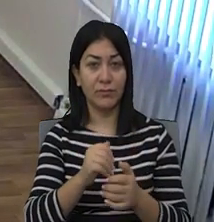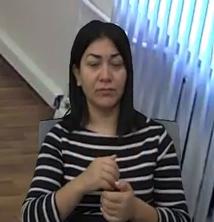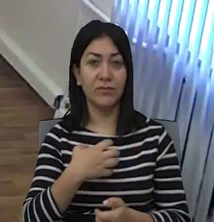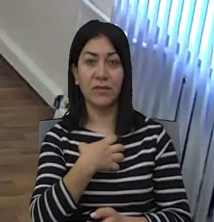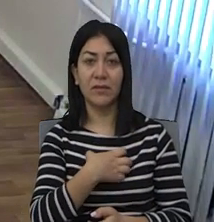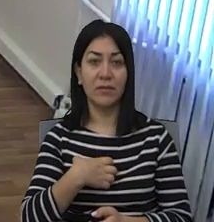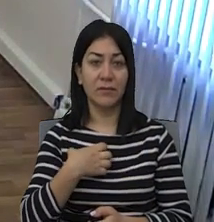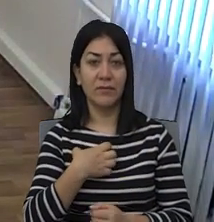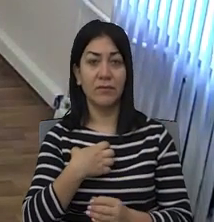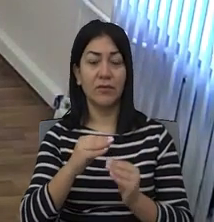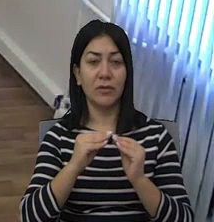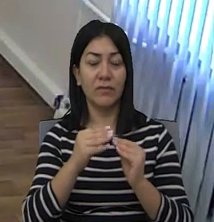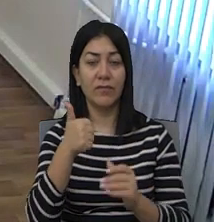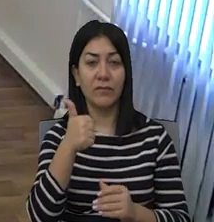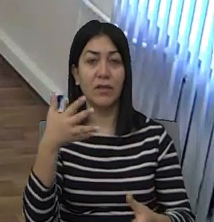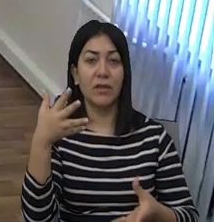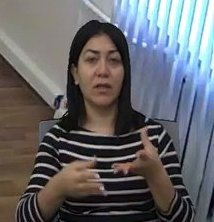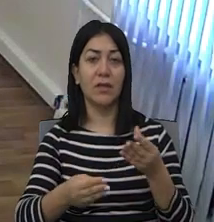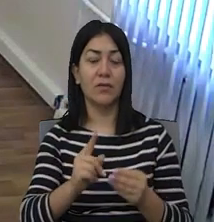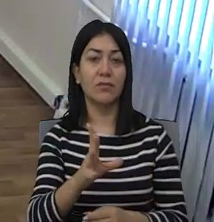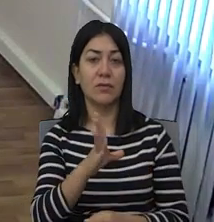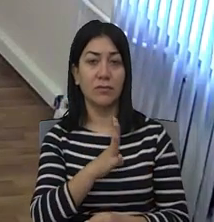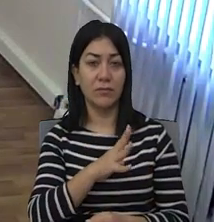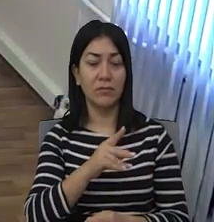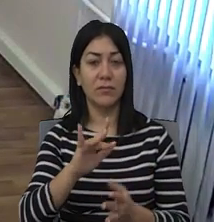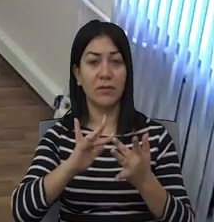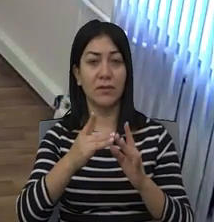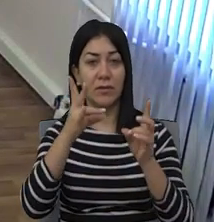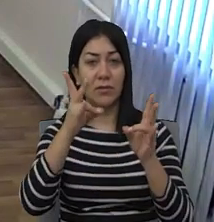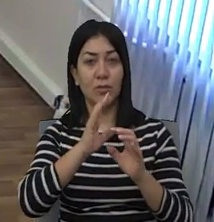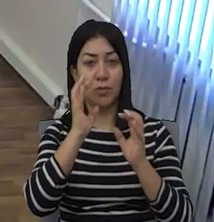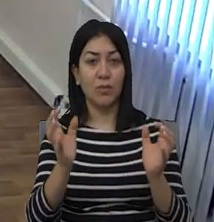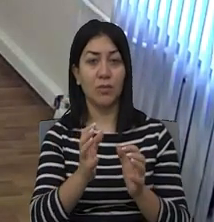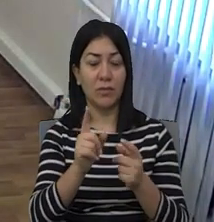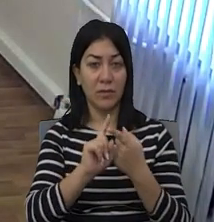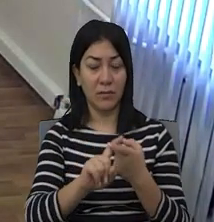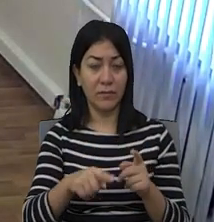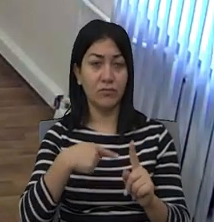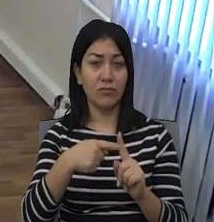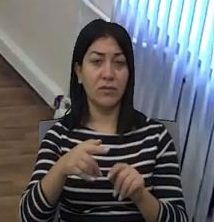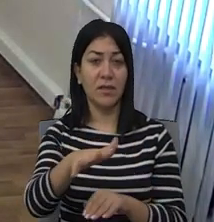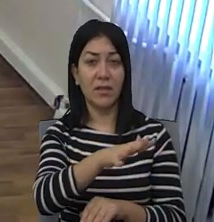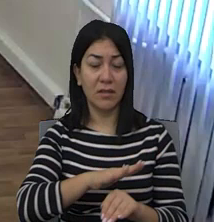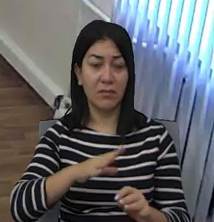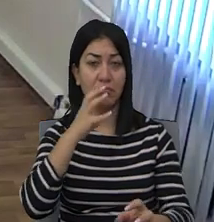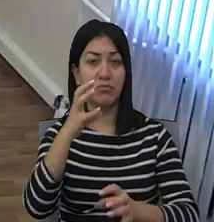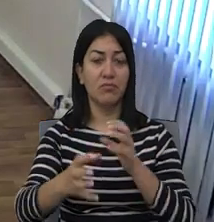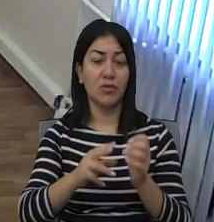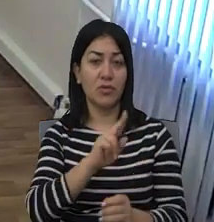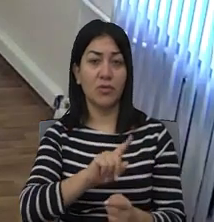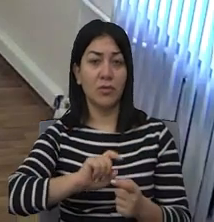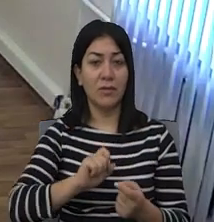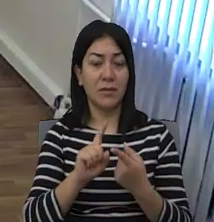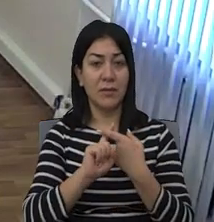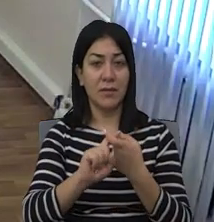նշանակալի եւ կայուն ներդրումներից, որոնք կատարվում են կիբերանվտանգության զարգացման մեջ, ինչպես նաեւ տեղական եւ միջազգային գործընկերային